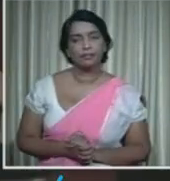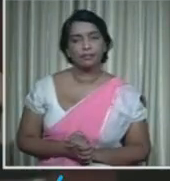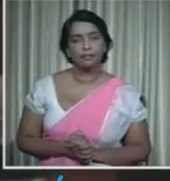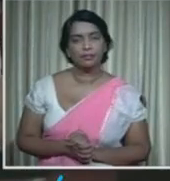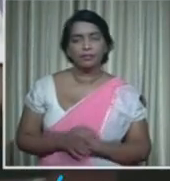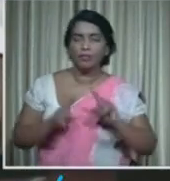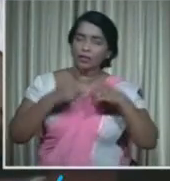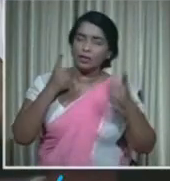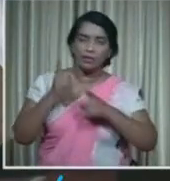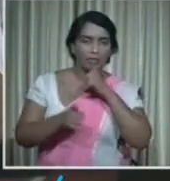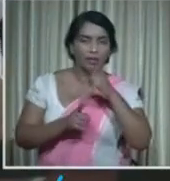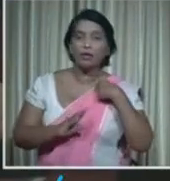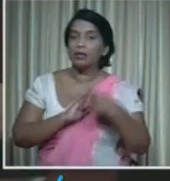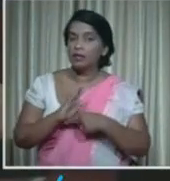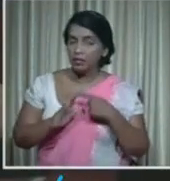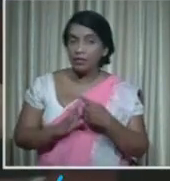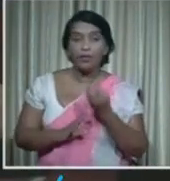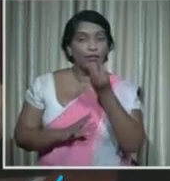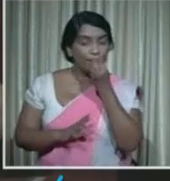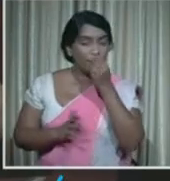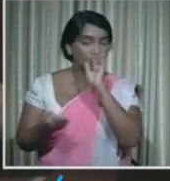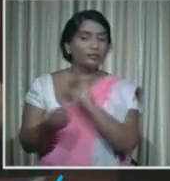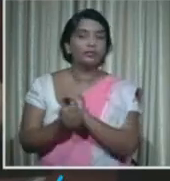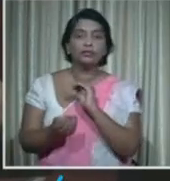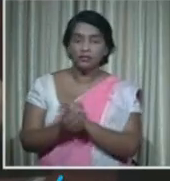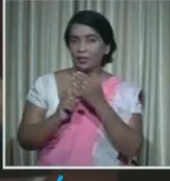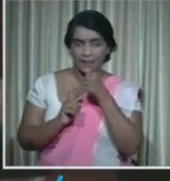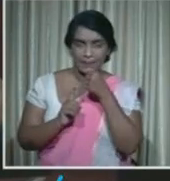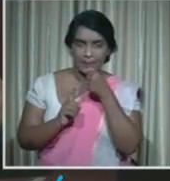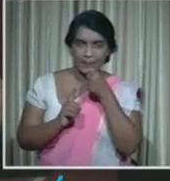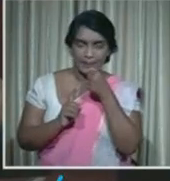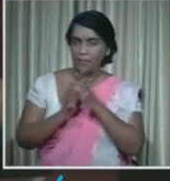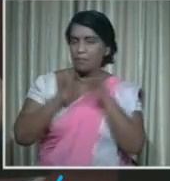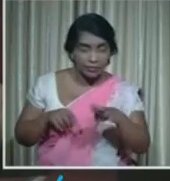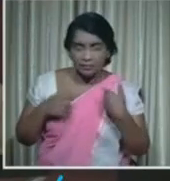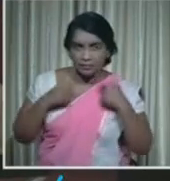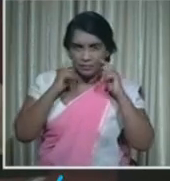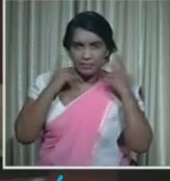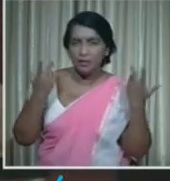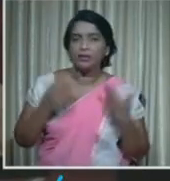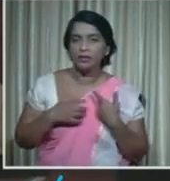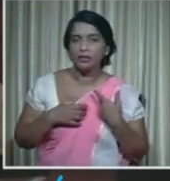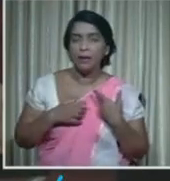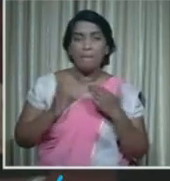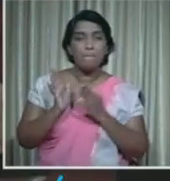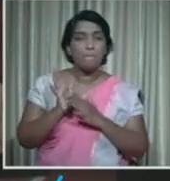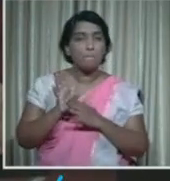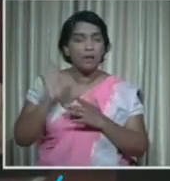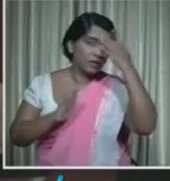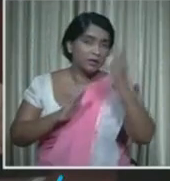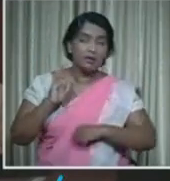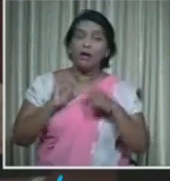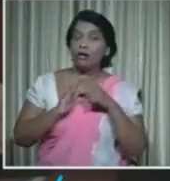ඔවුරු මොන දේ කිව්වත් අපේ රටේ ආහාර සුරක්ෂිතභාවය පිළිබඳව බරපතල ගැටලුවක් තිබෙනවා. මන්නාරම් සහ